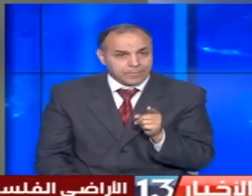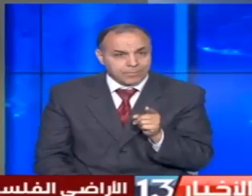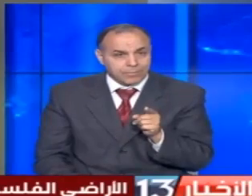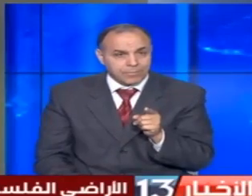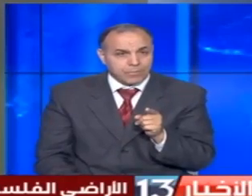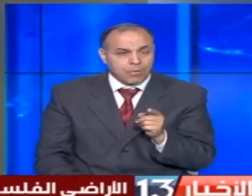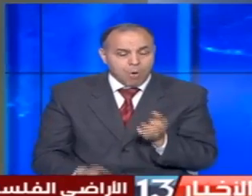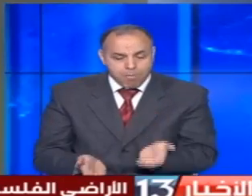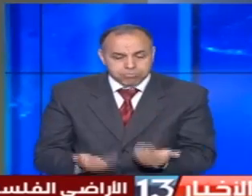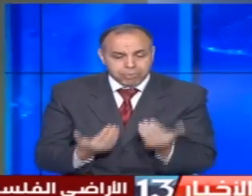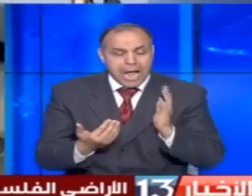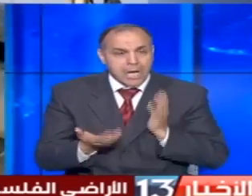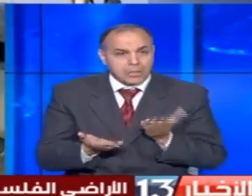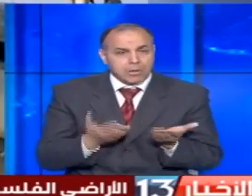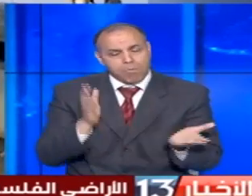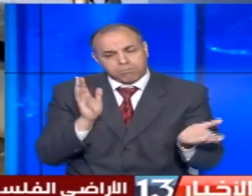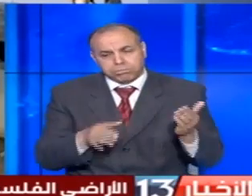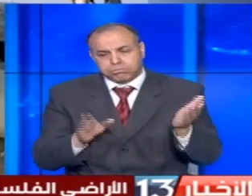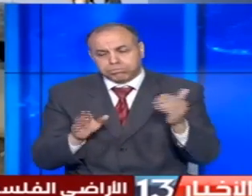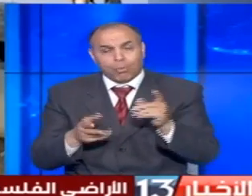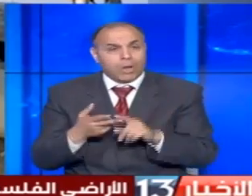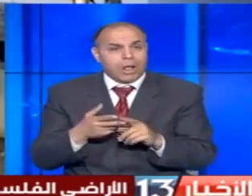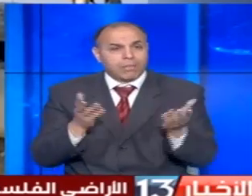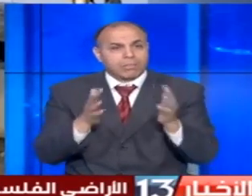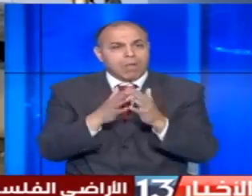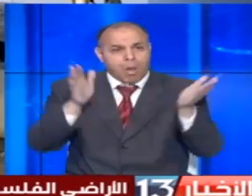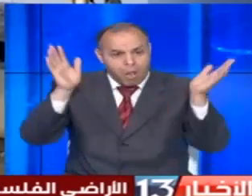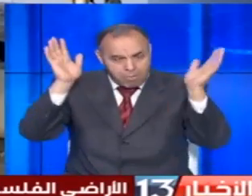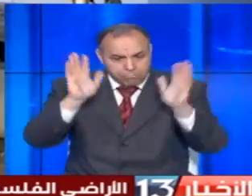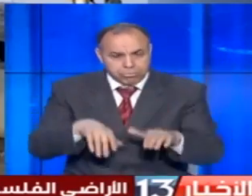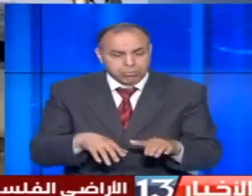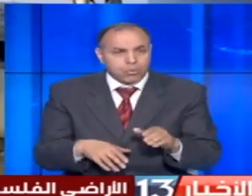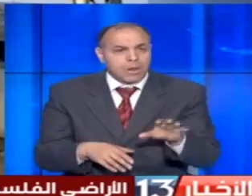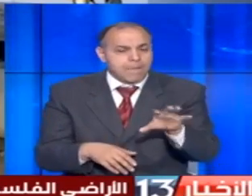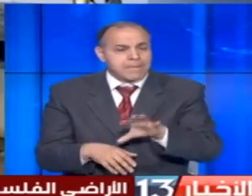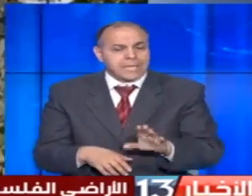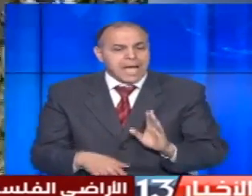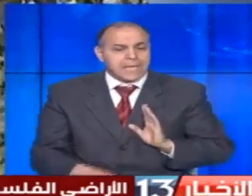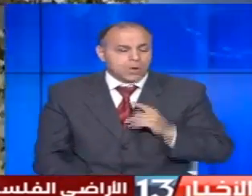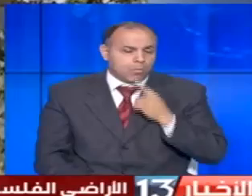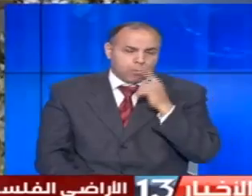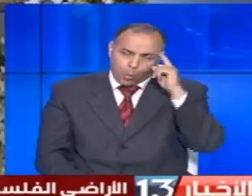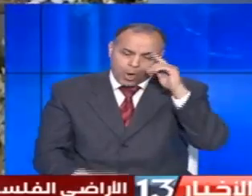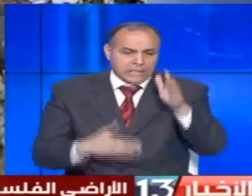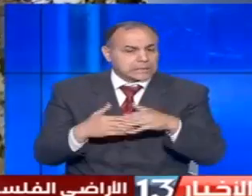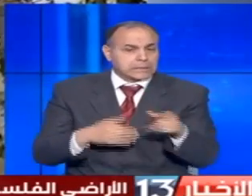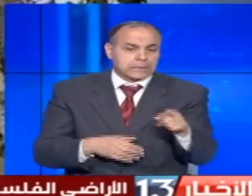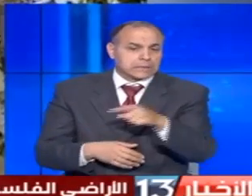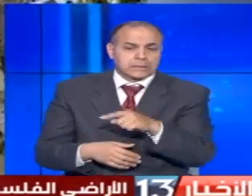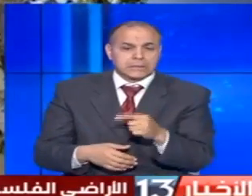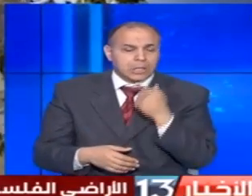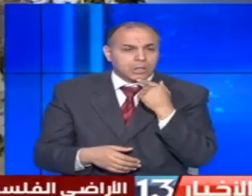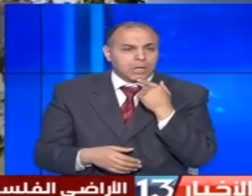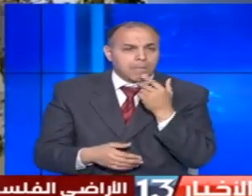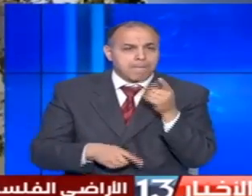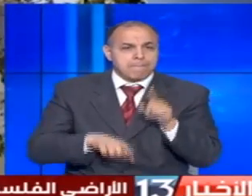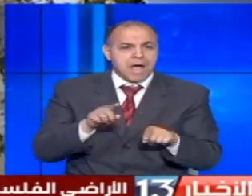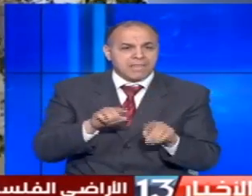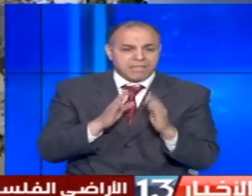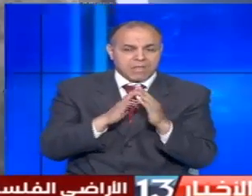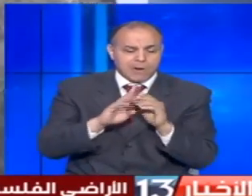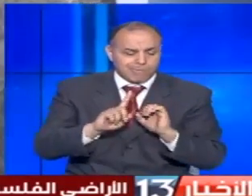بجرافات عسكريه لبلده الزاويه التي اعلنتها منطقه عسكريه مغلقه قبل ان تحاصر بعض